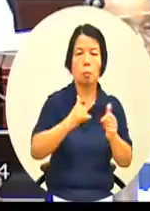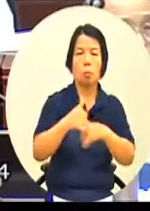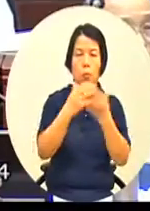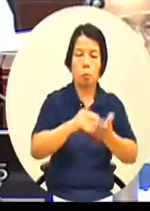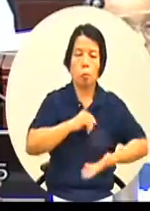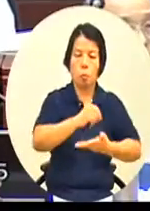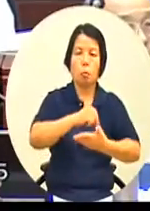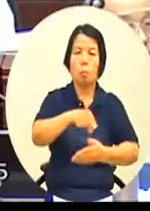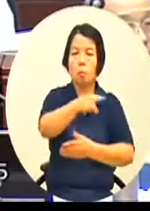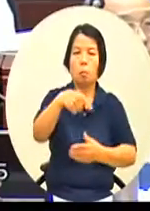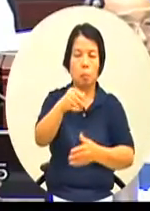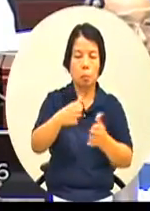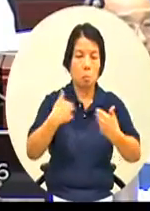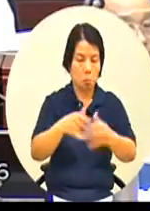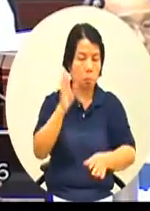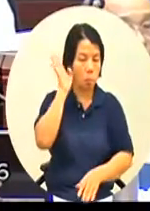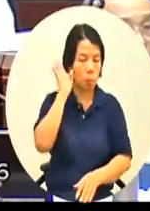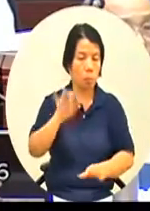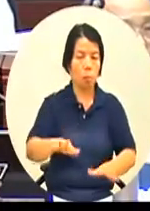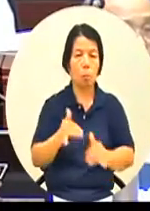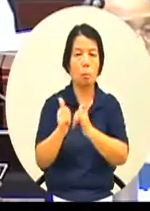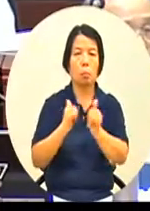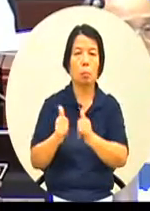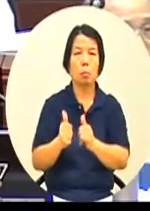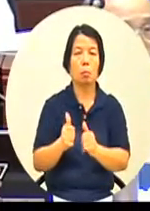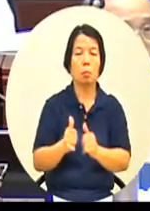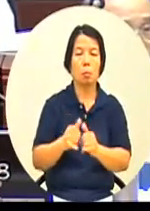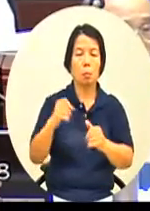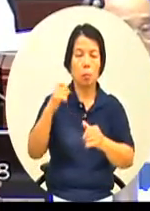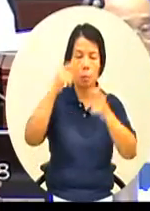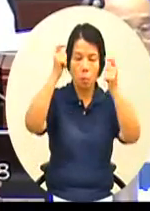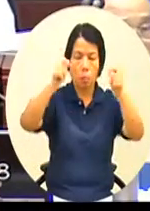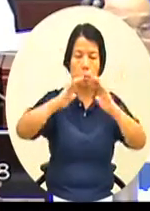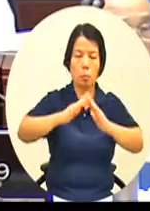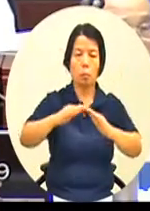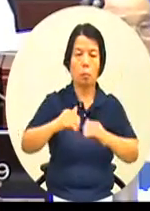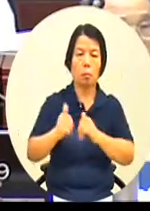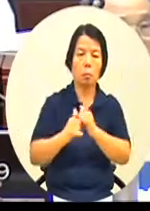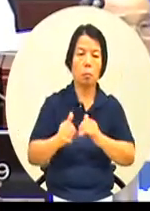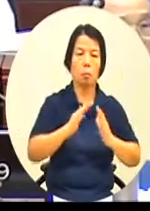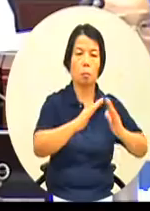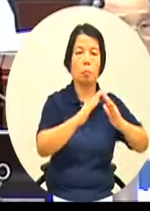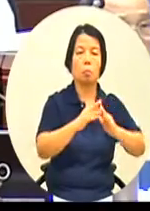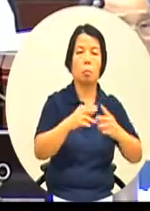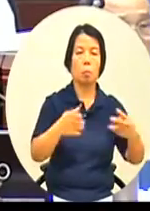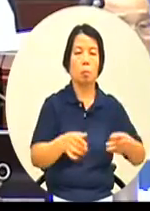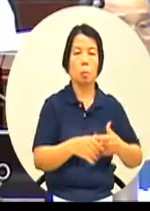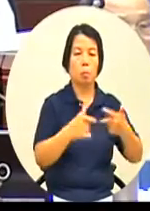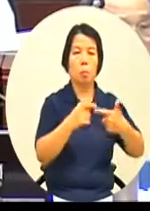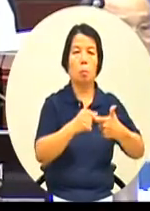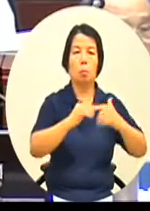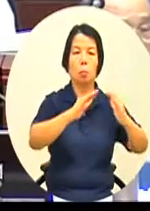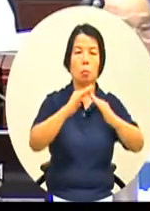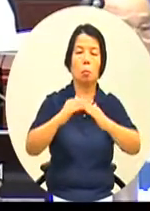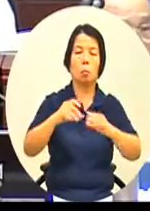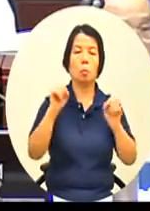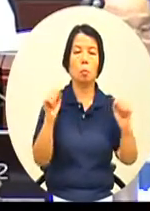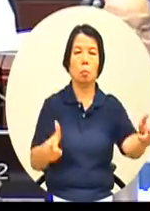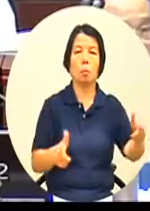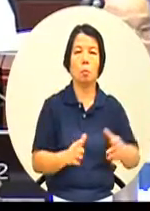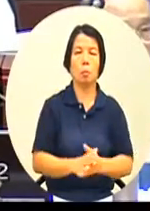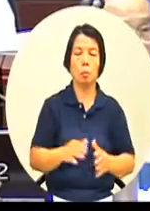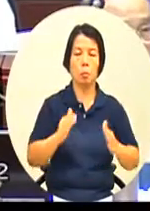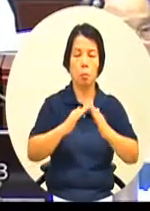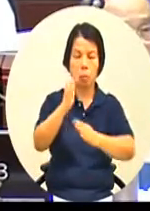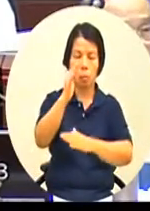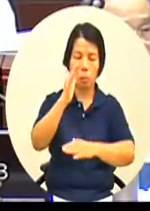是你要不要听？我们这中间高雄市跟别的六都有很大不一样。我们中间有我们的市府